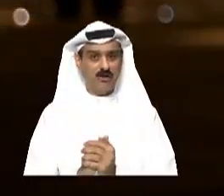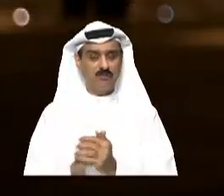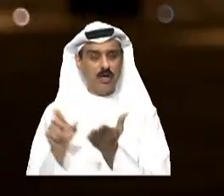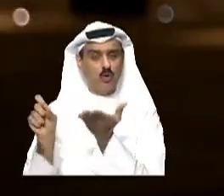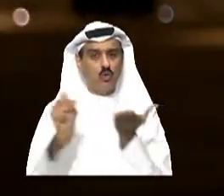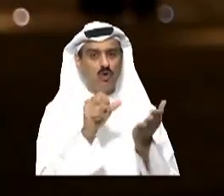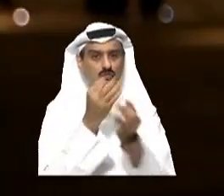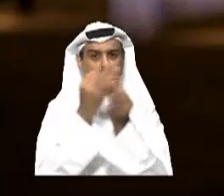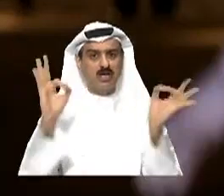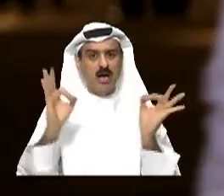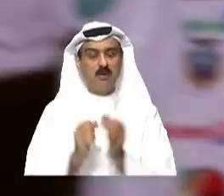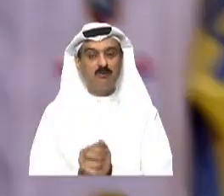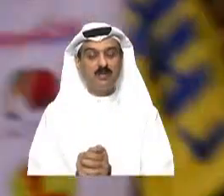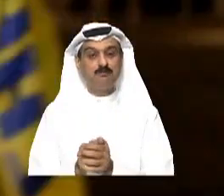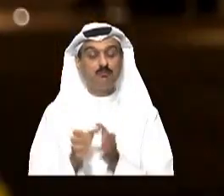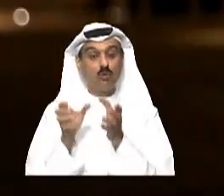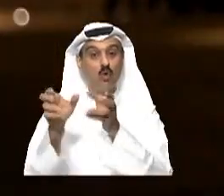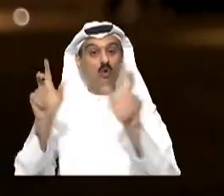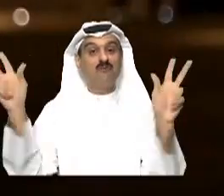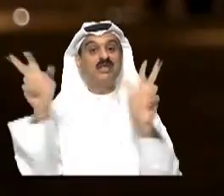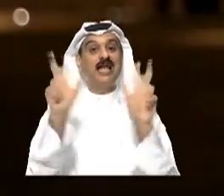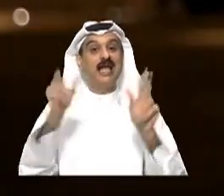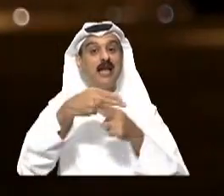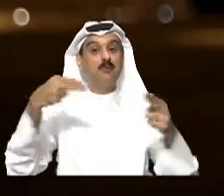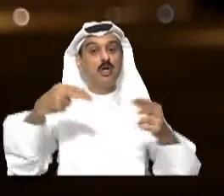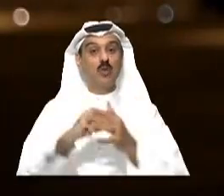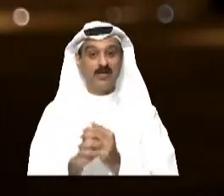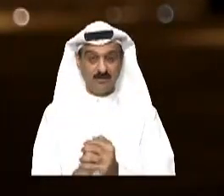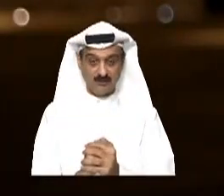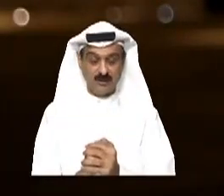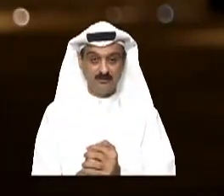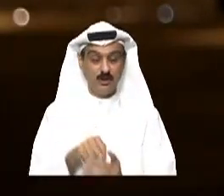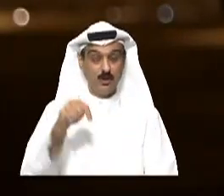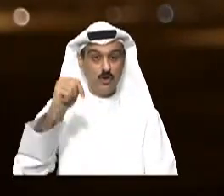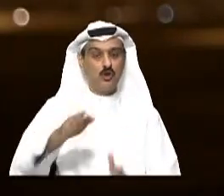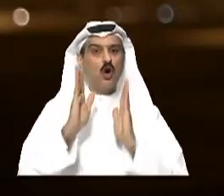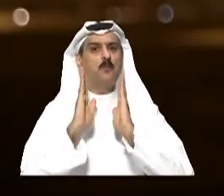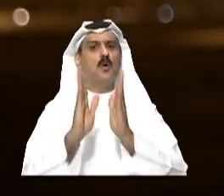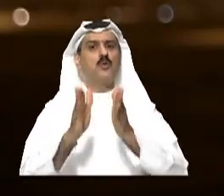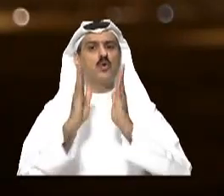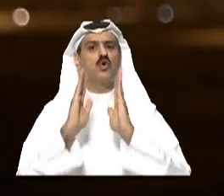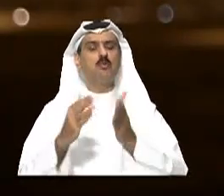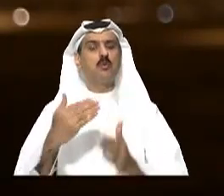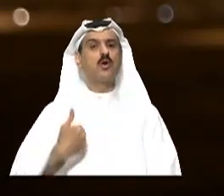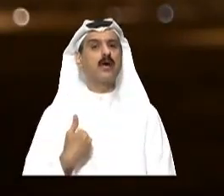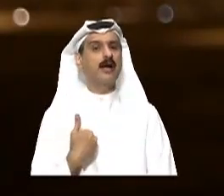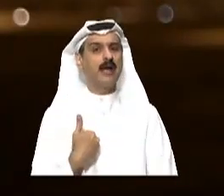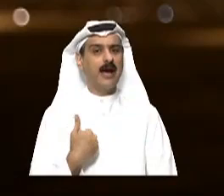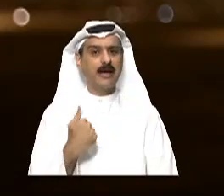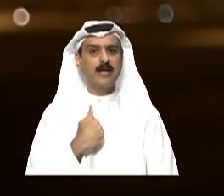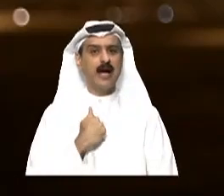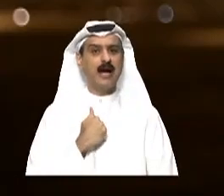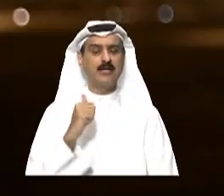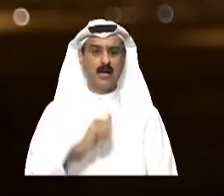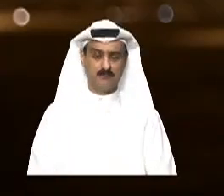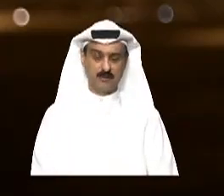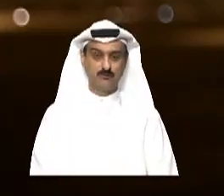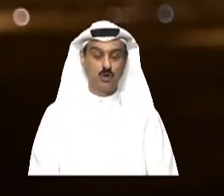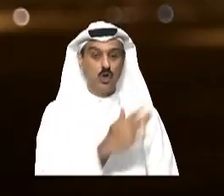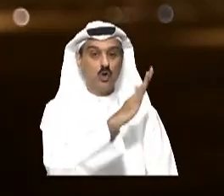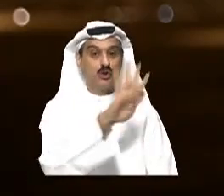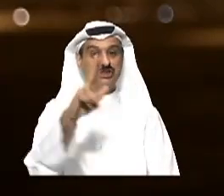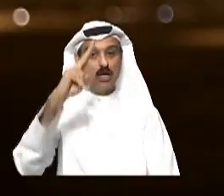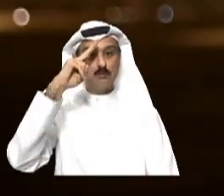ومن ضمنها أكيد الوفد الإعلامي الكويتي. وأكيد اليوم يعني نبارك لأنفسنا ونبارك للشعب